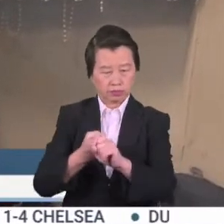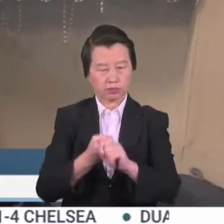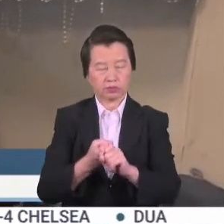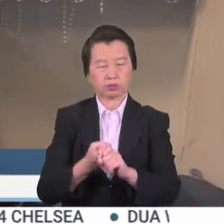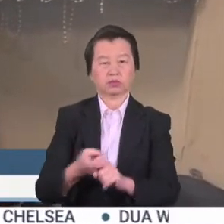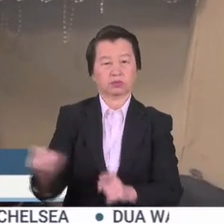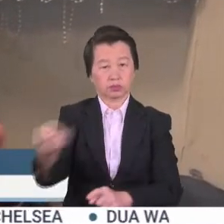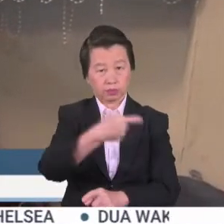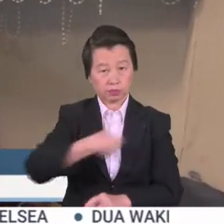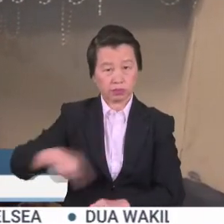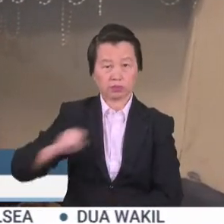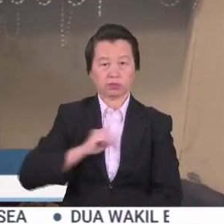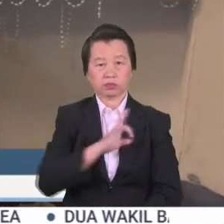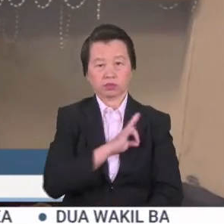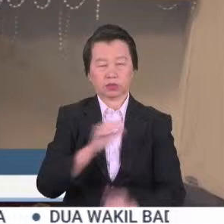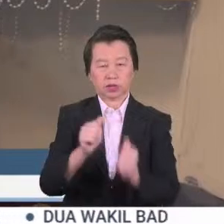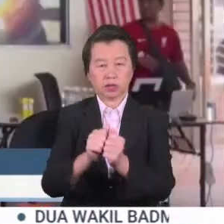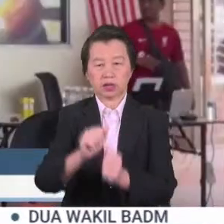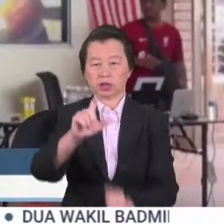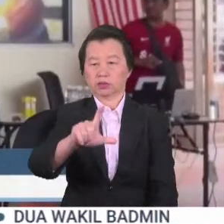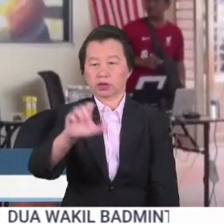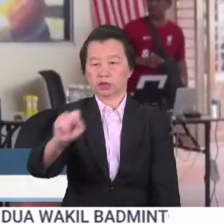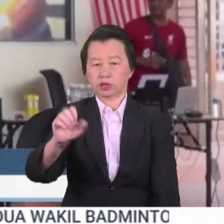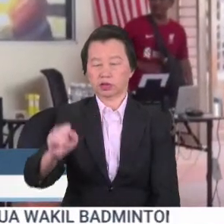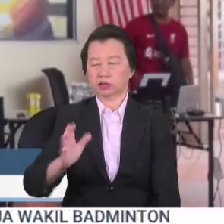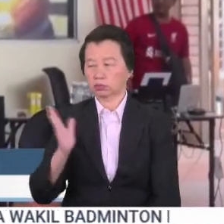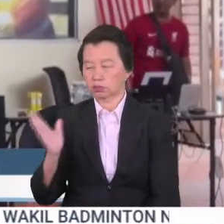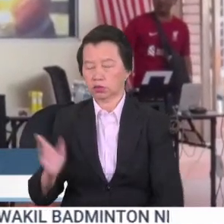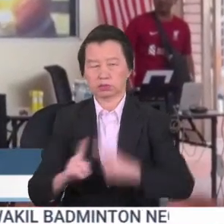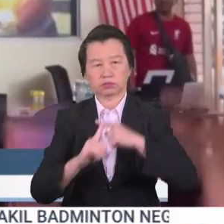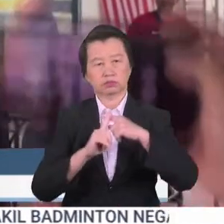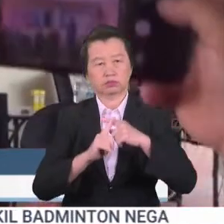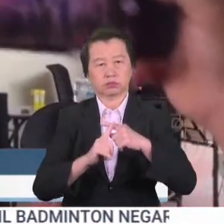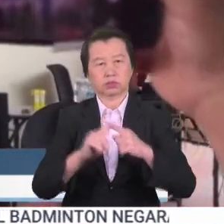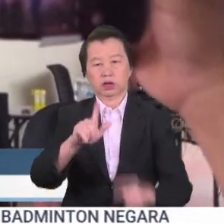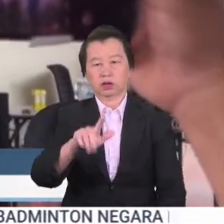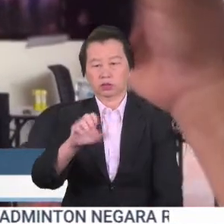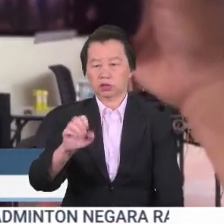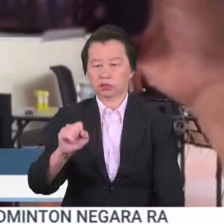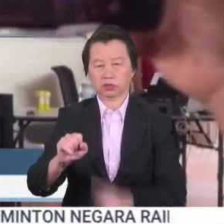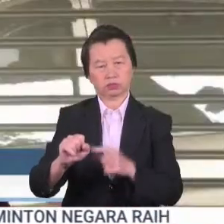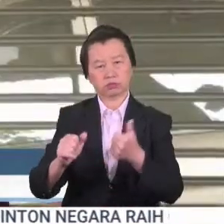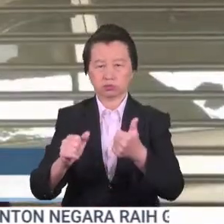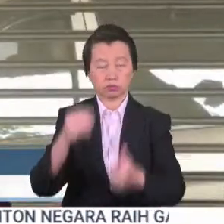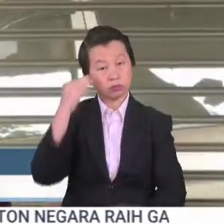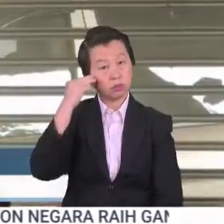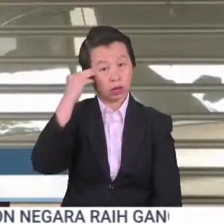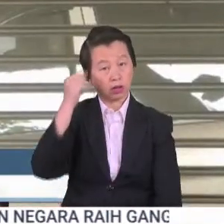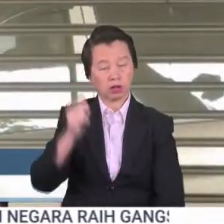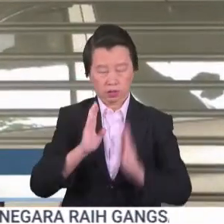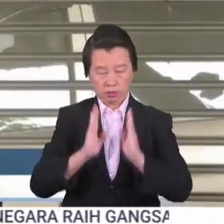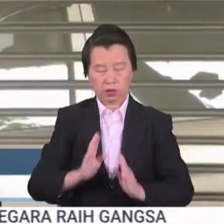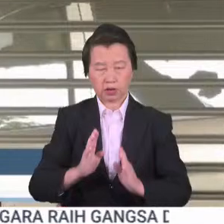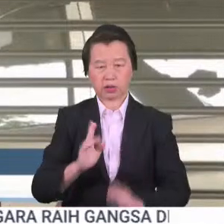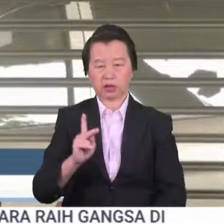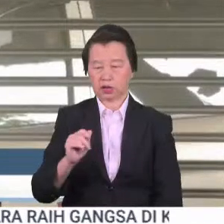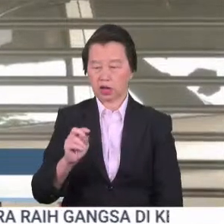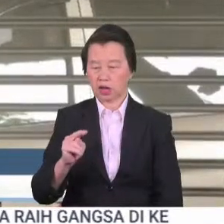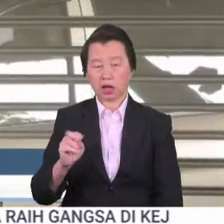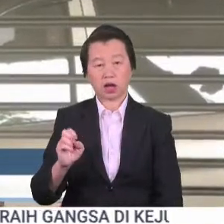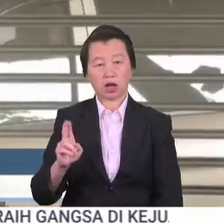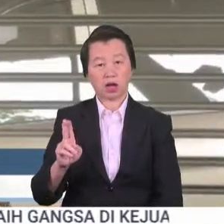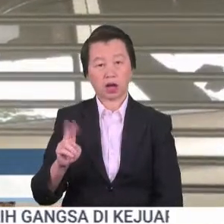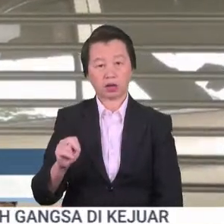silaturahim antara kakitangan lss beliau optimis bahawa lss sudah semakin matang sebagai sebuah badan berkanun dalam